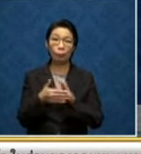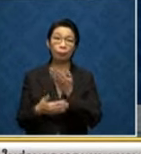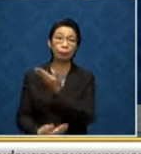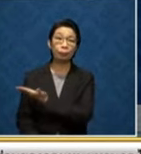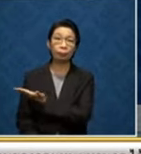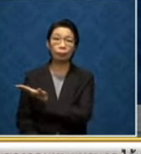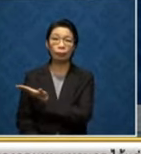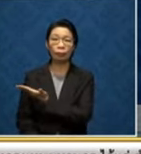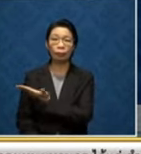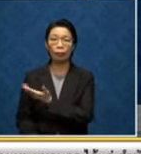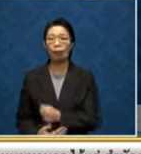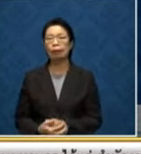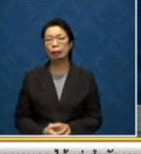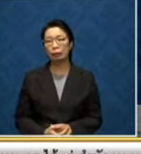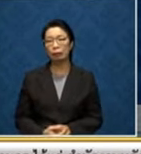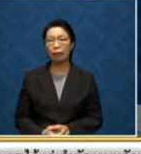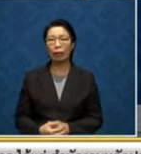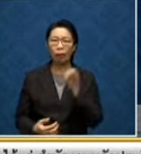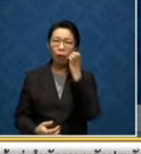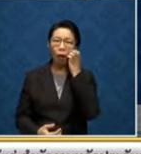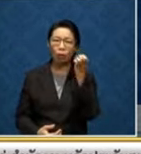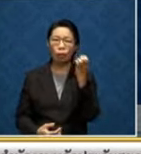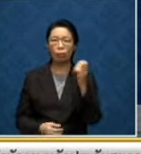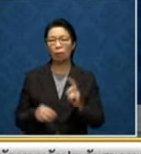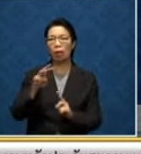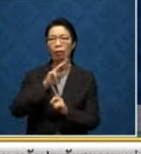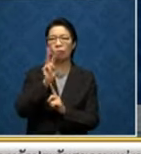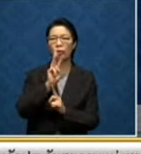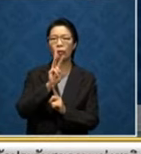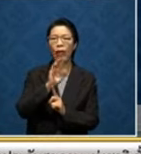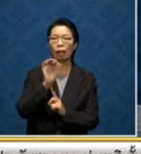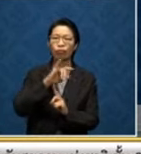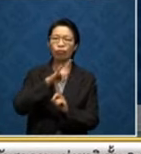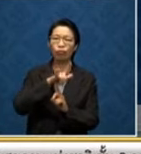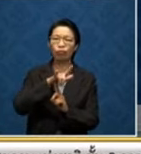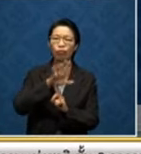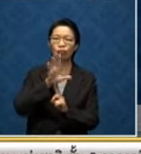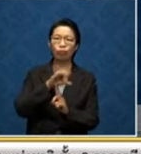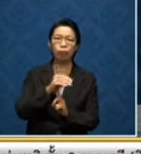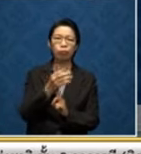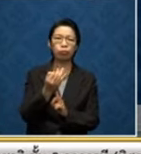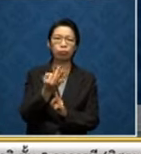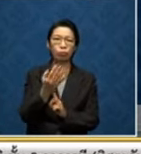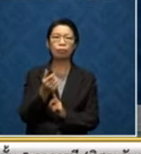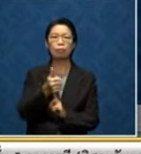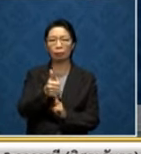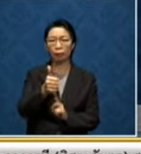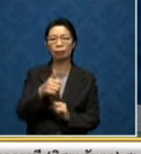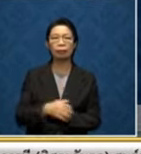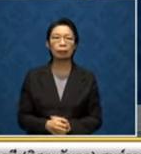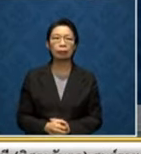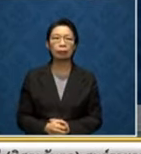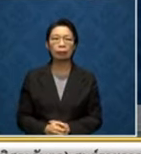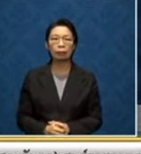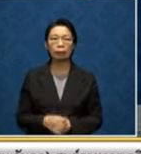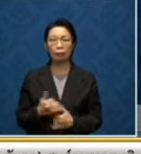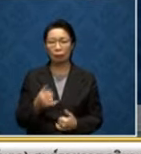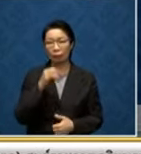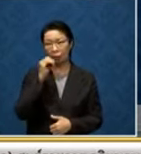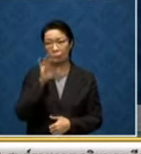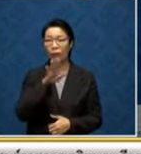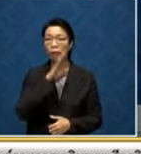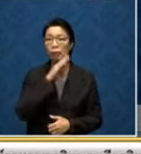นี่คือพื้นที่ในตำบลติดกันนะครับตำบลสบป้าอำเภอแม่เมาะนะครับมีความเสถียรของสัญญาณตลอดเส้นทางครับเพราะฉะนั้นนะครับดังนั้น